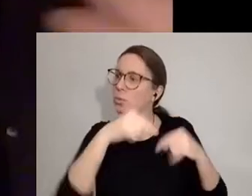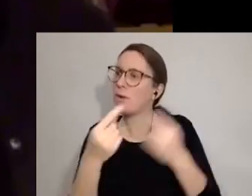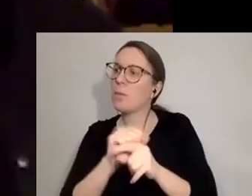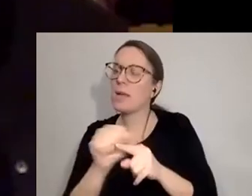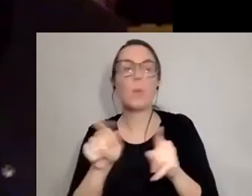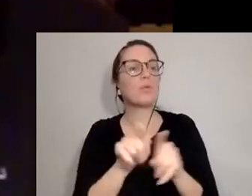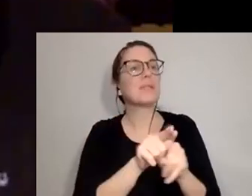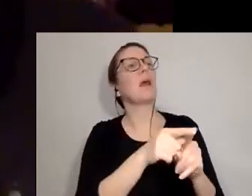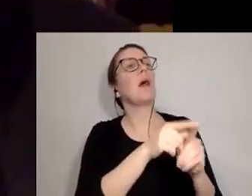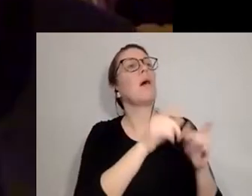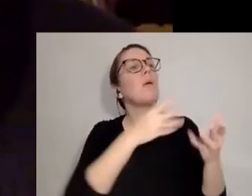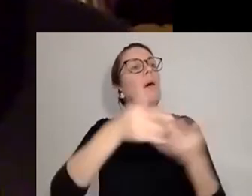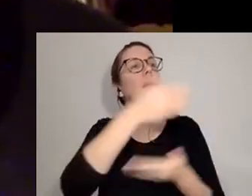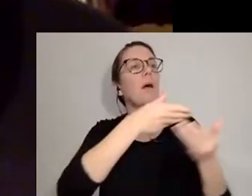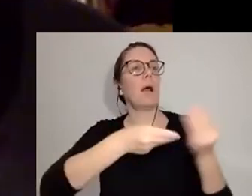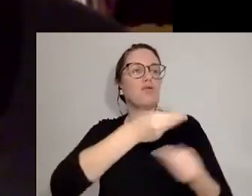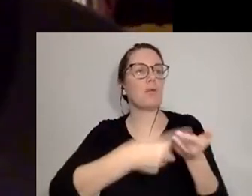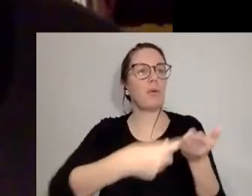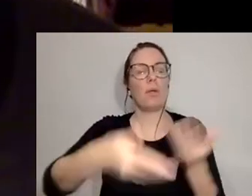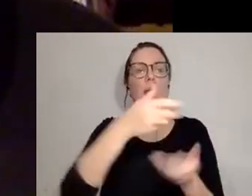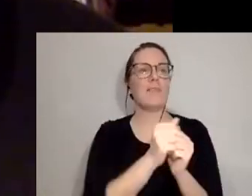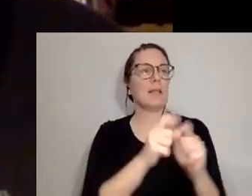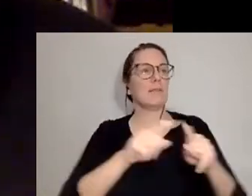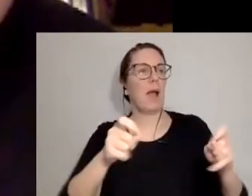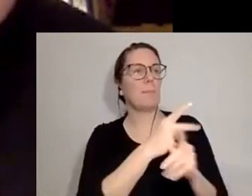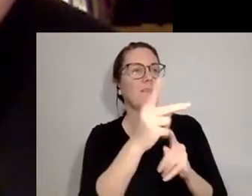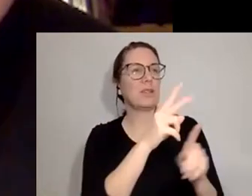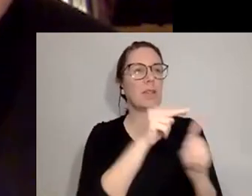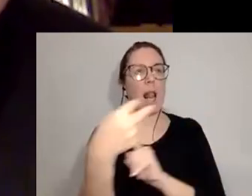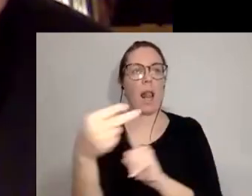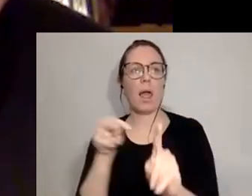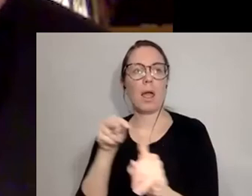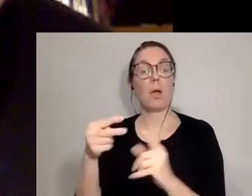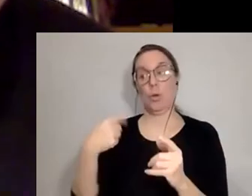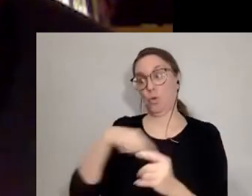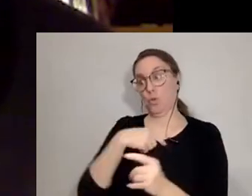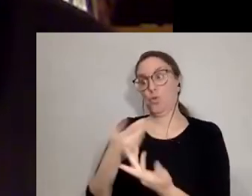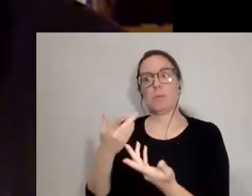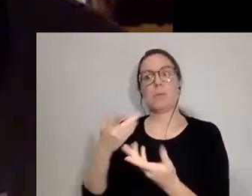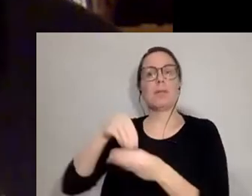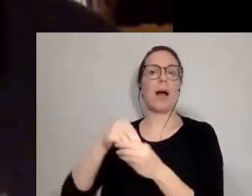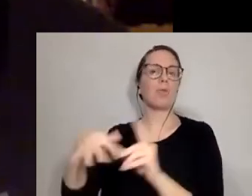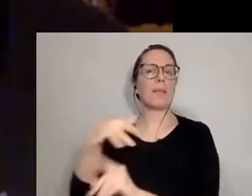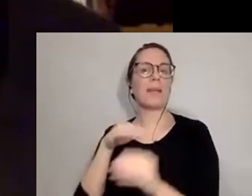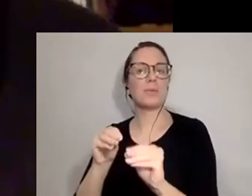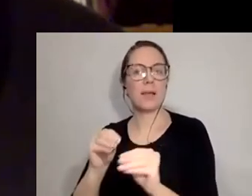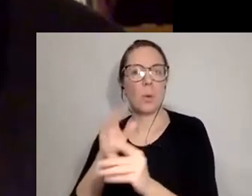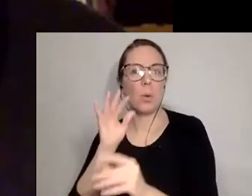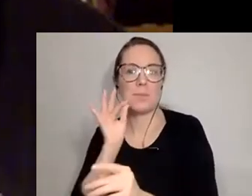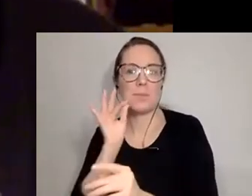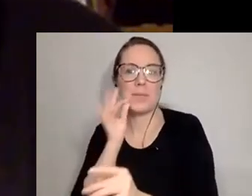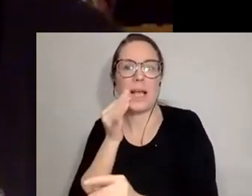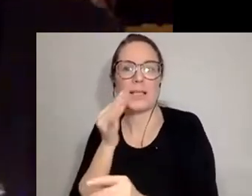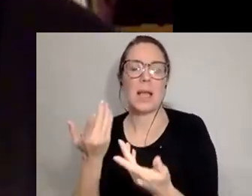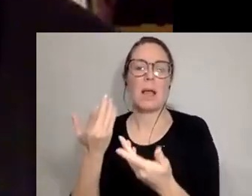et voilà nous les contacts qu'on a à Lyon nous laissent penser que des professionnels de l'éducation spécialisée des professionnels de la formation